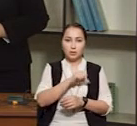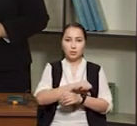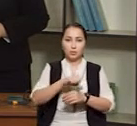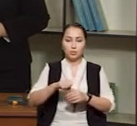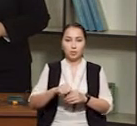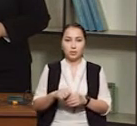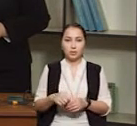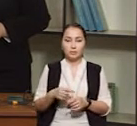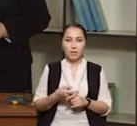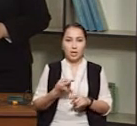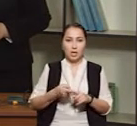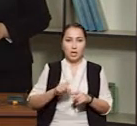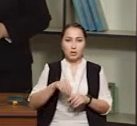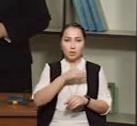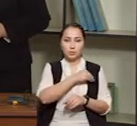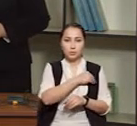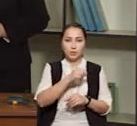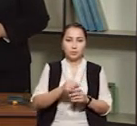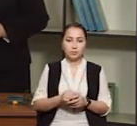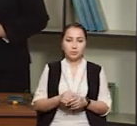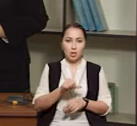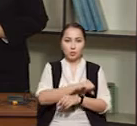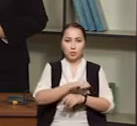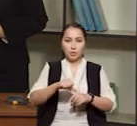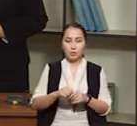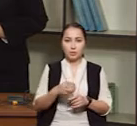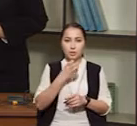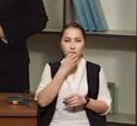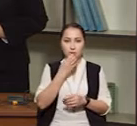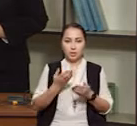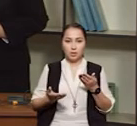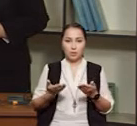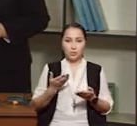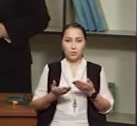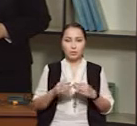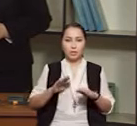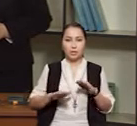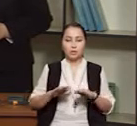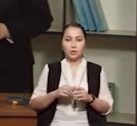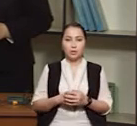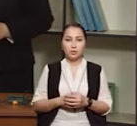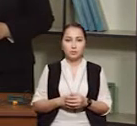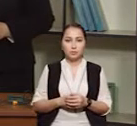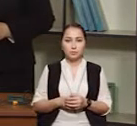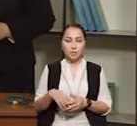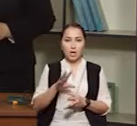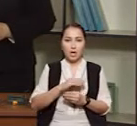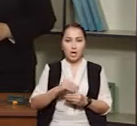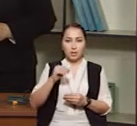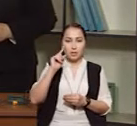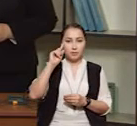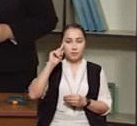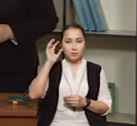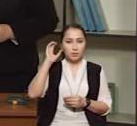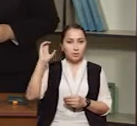bildiradi. Aynan termometrlarni o'lchashi issiqlik muvozanati holatiga asoslangandir. Agar